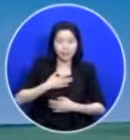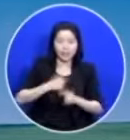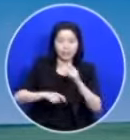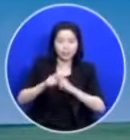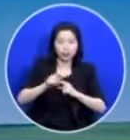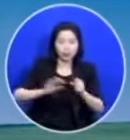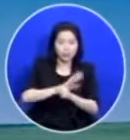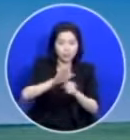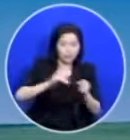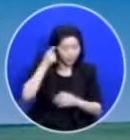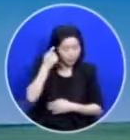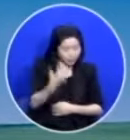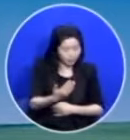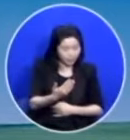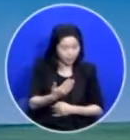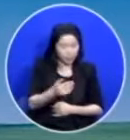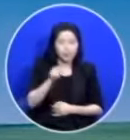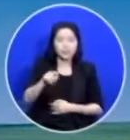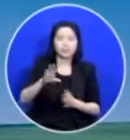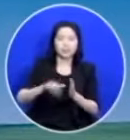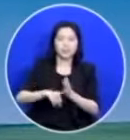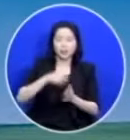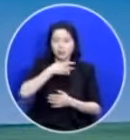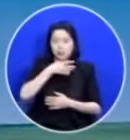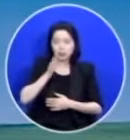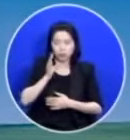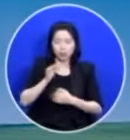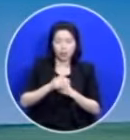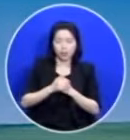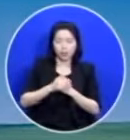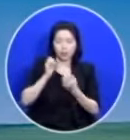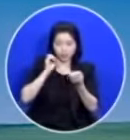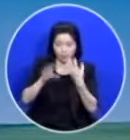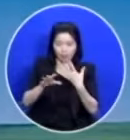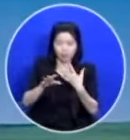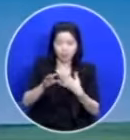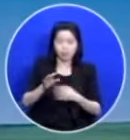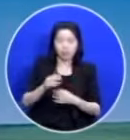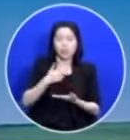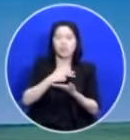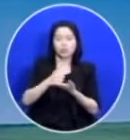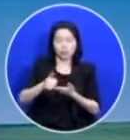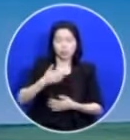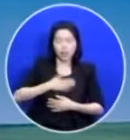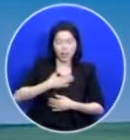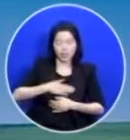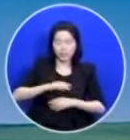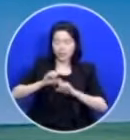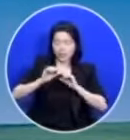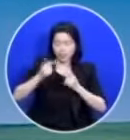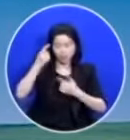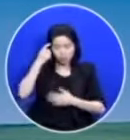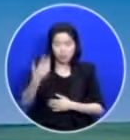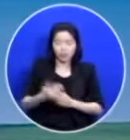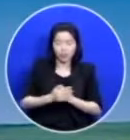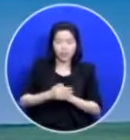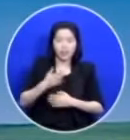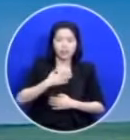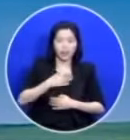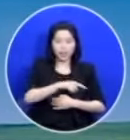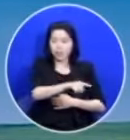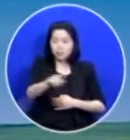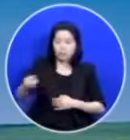사랑하느냐 그때 베드로가 이렇게 대답합니다 주님이 아시지 않습니까 내가이 모든